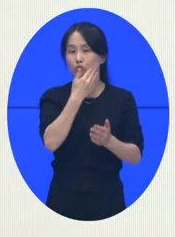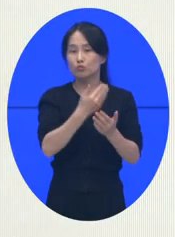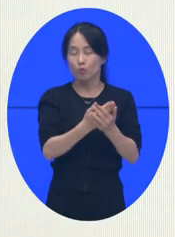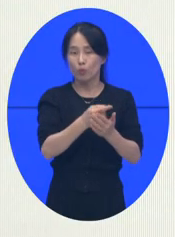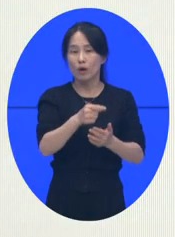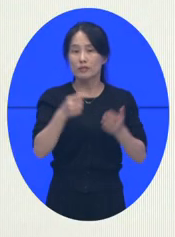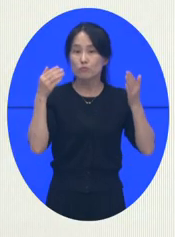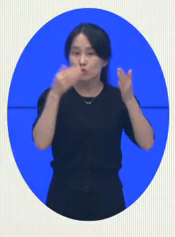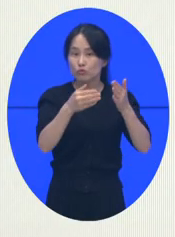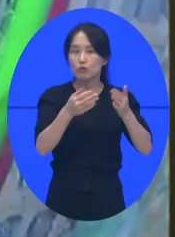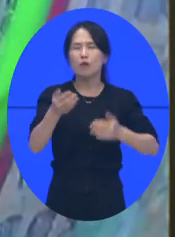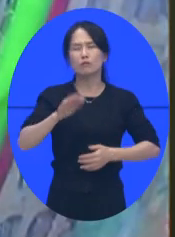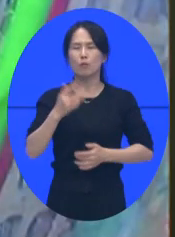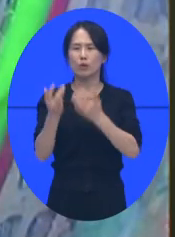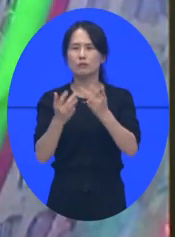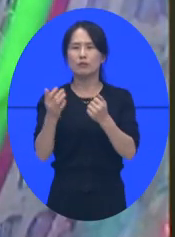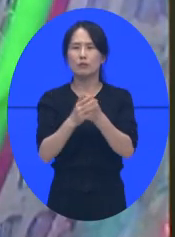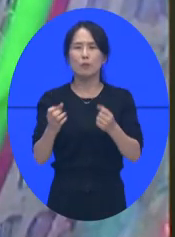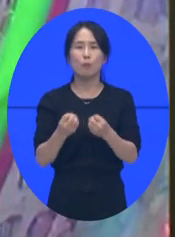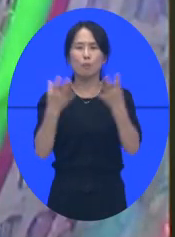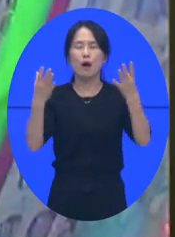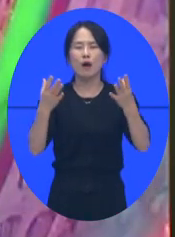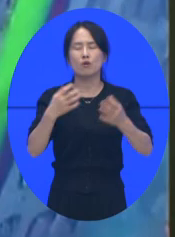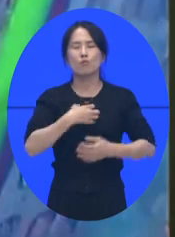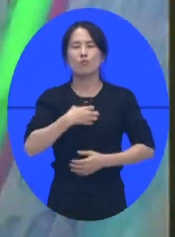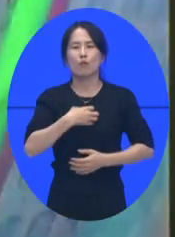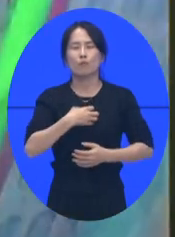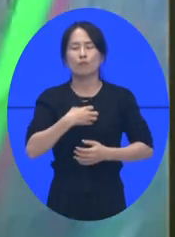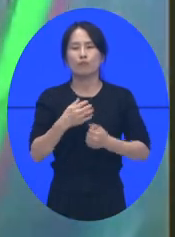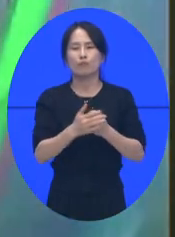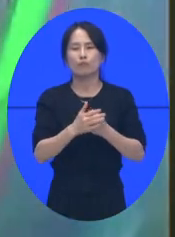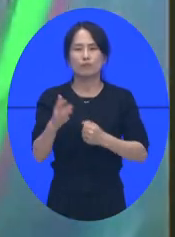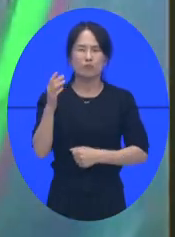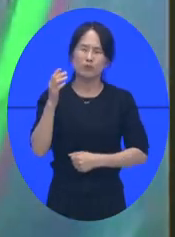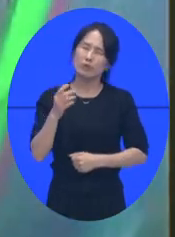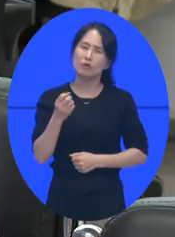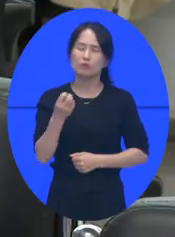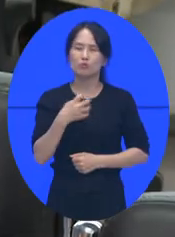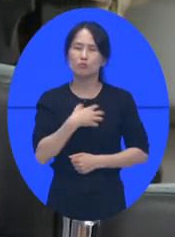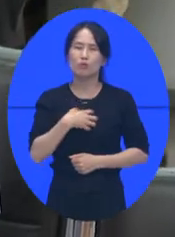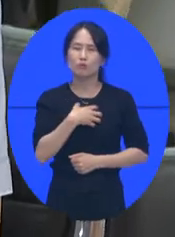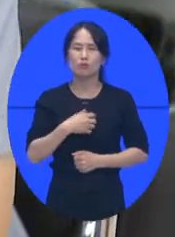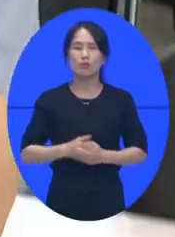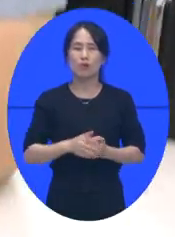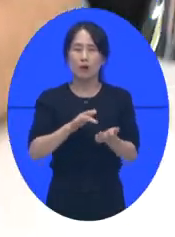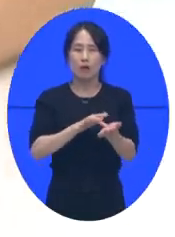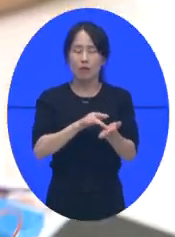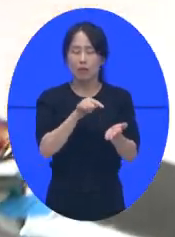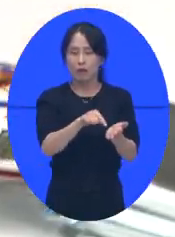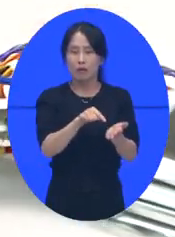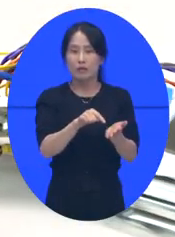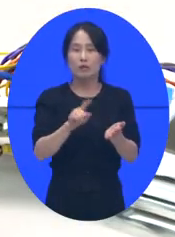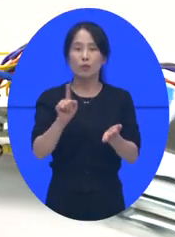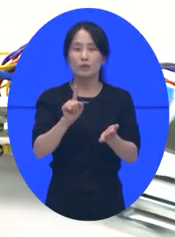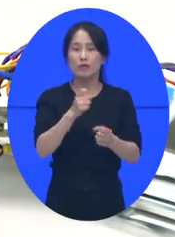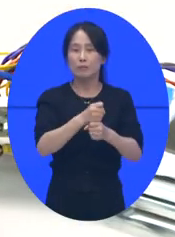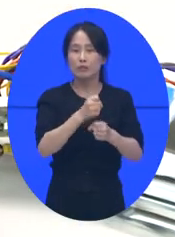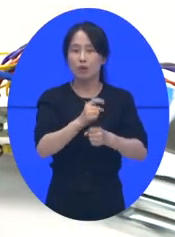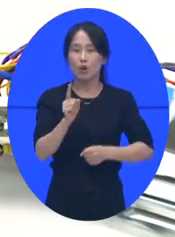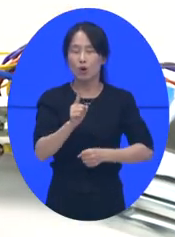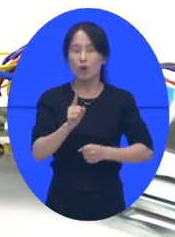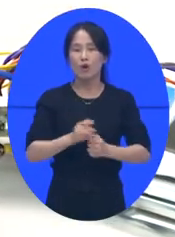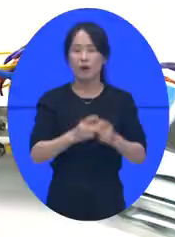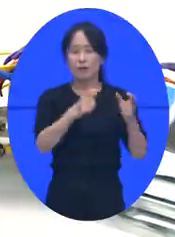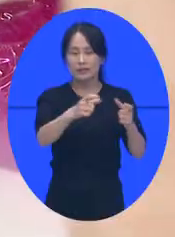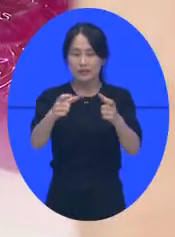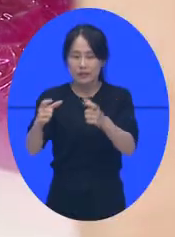주목받고 있지만 화재로 인한 폭발 가능성이 보급에 걸림돌이 되고 있는 상황. 배터리를 단지 수명으로만 판단하는 게 아니라